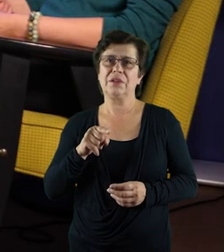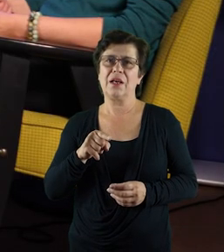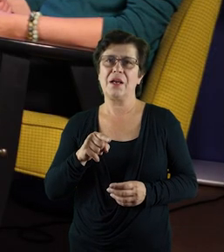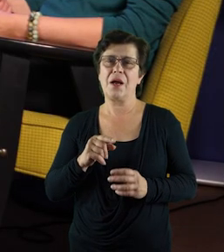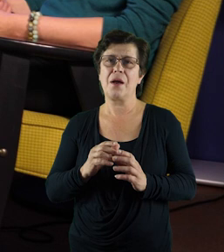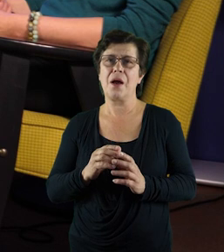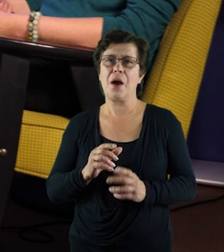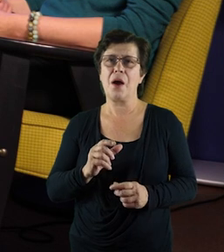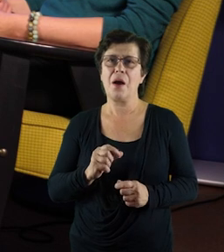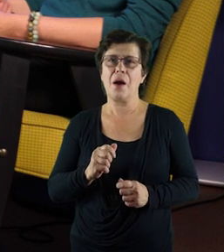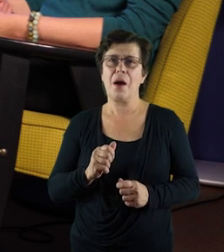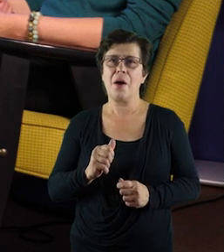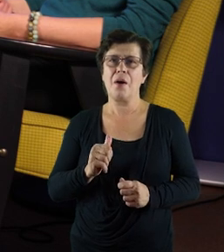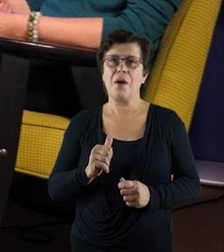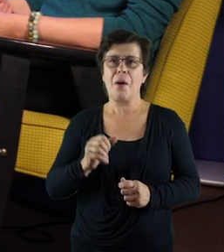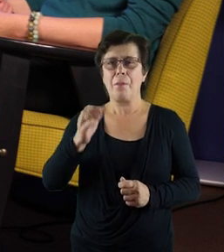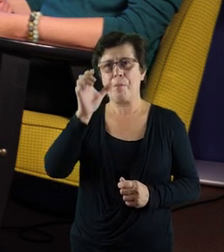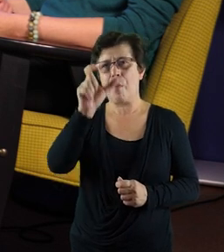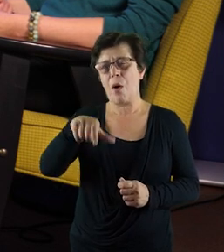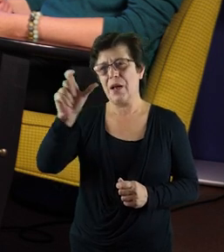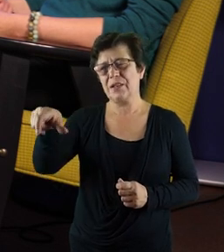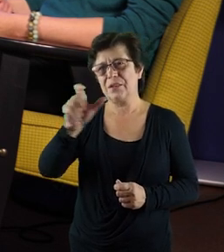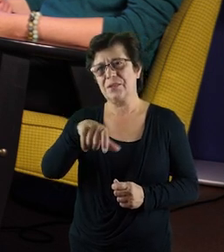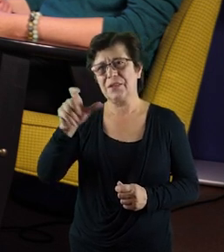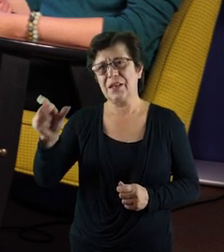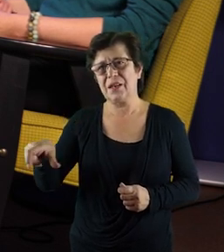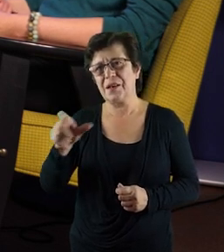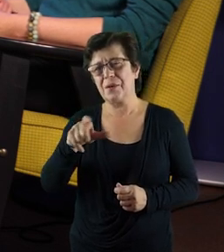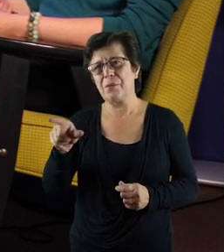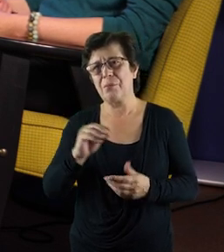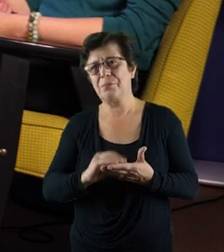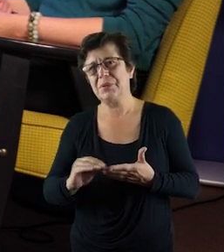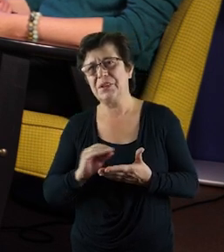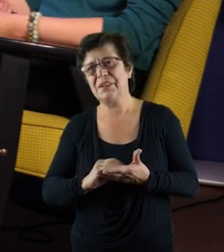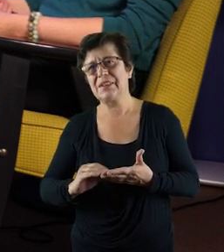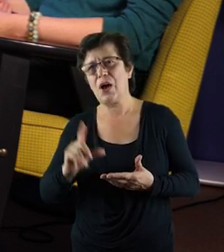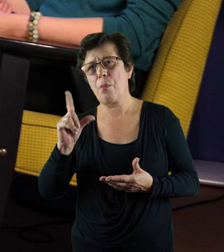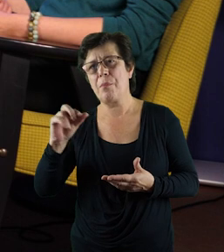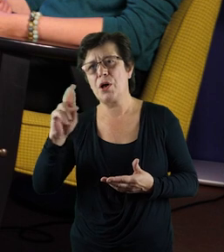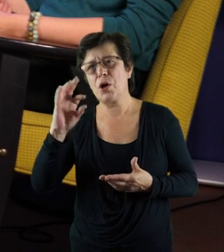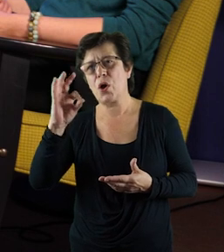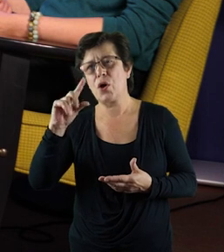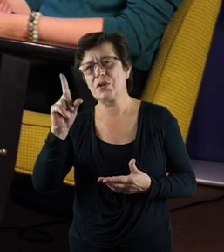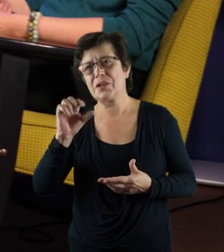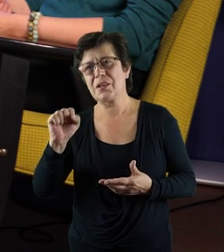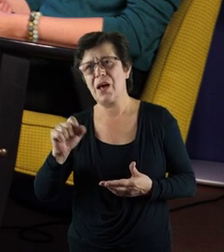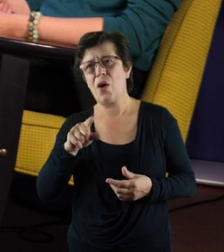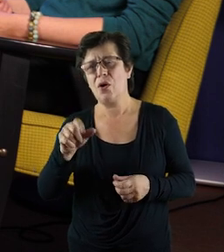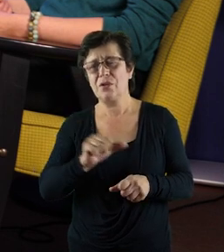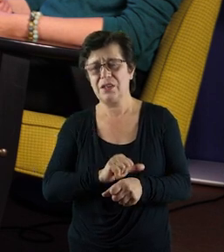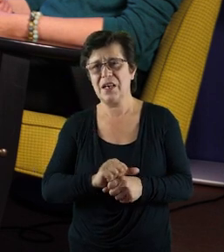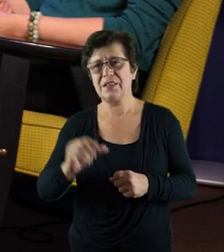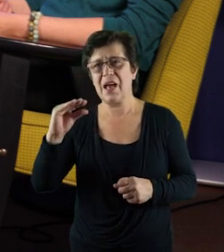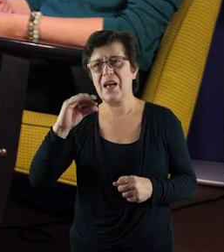prozie poetyckiej. On jest też niesłusznie zapomnianym wielkim